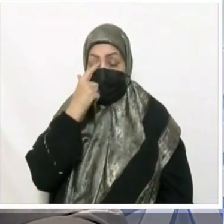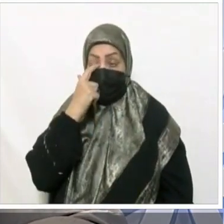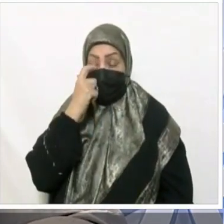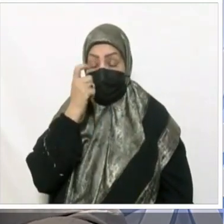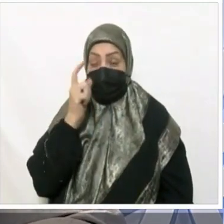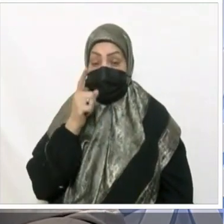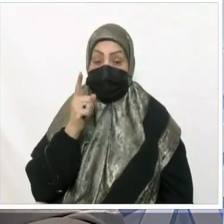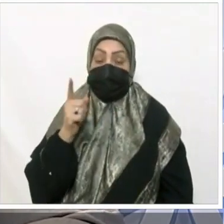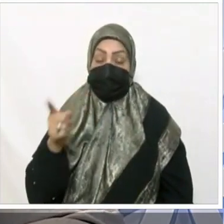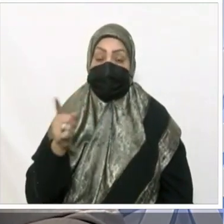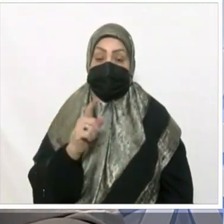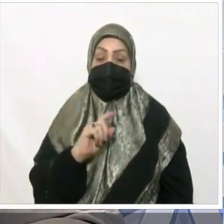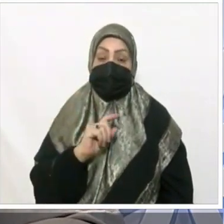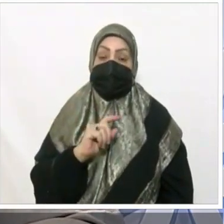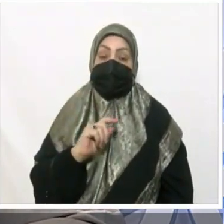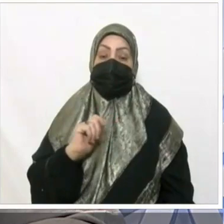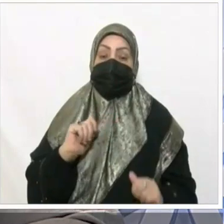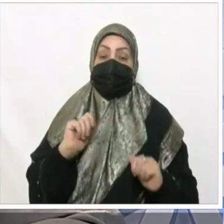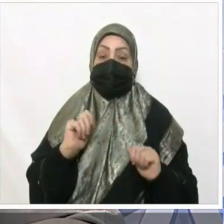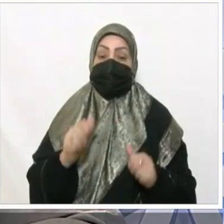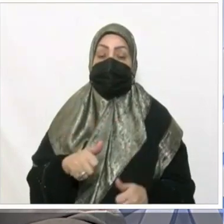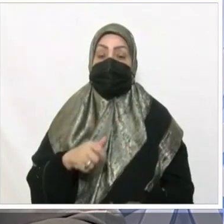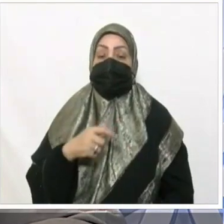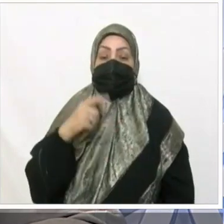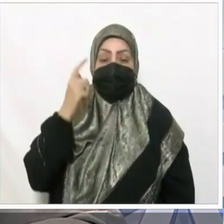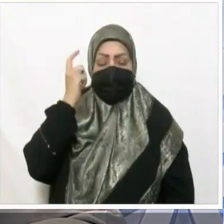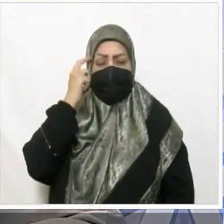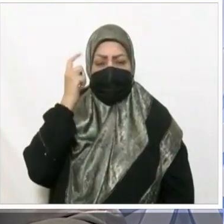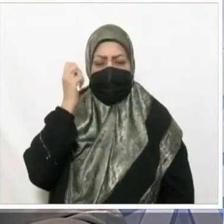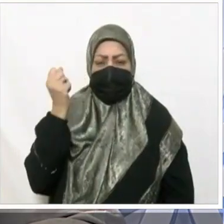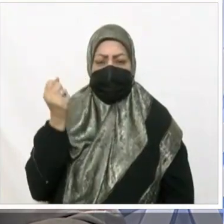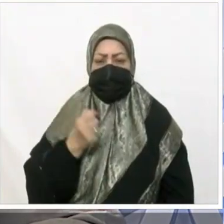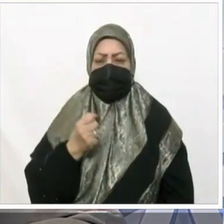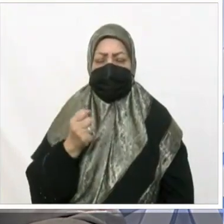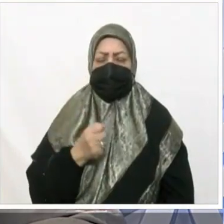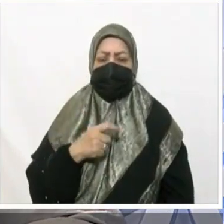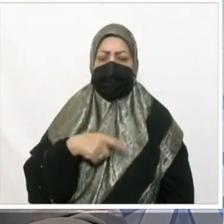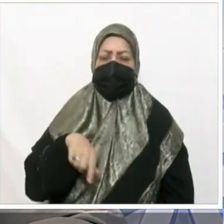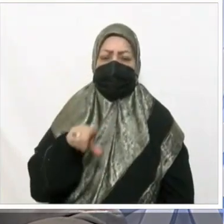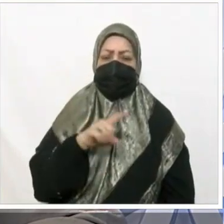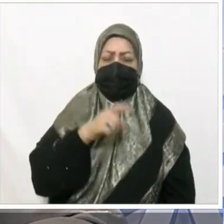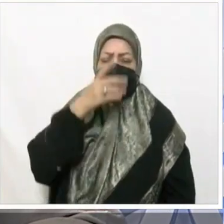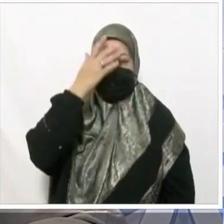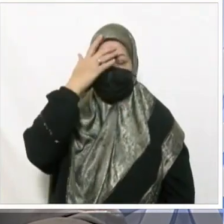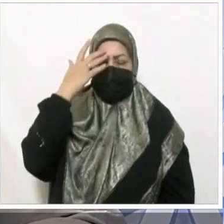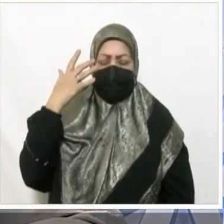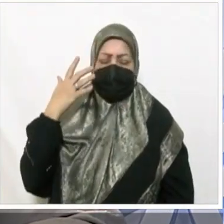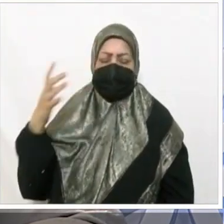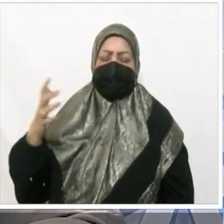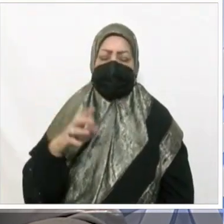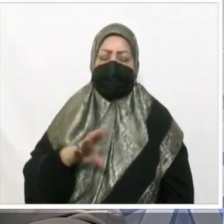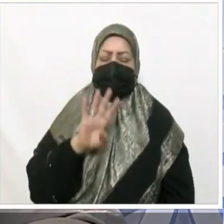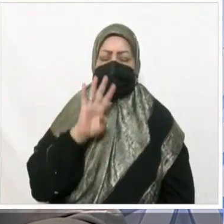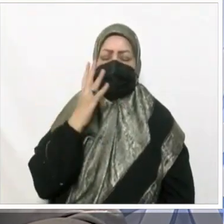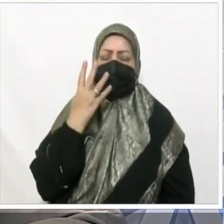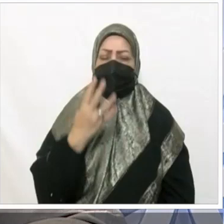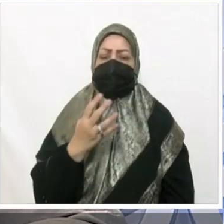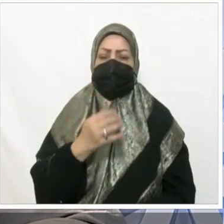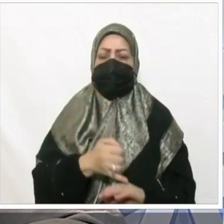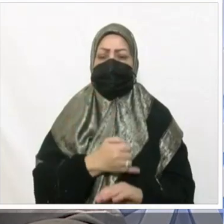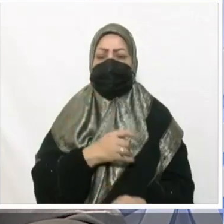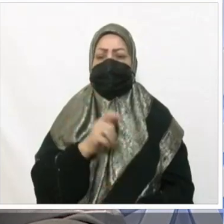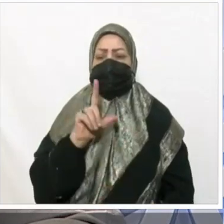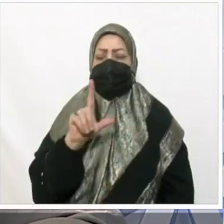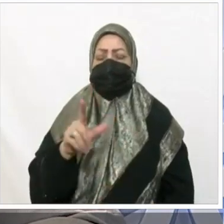يفهمه العلماء في المذهب الأربعة، أم هذا الحديث صحيح وهو في صحيح مسلم؟ وأنا رجعت إلى شرح النووي لهذا